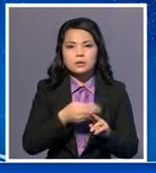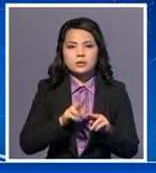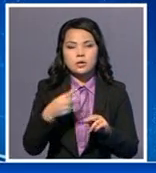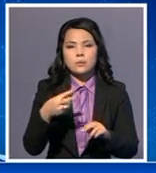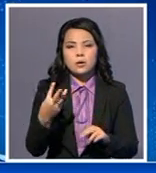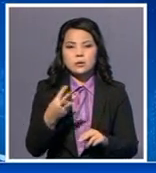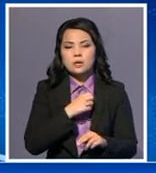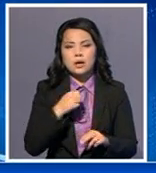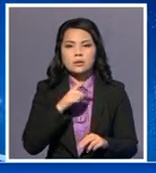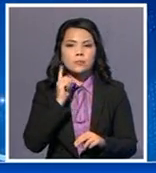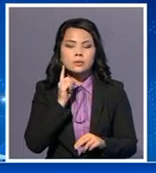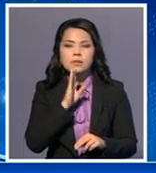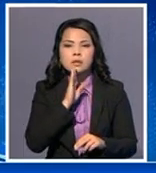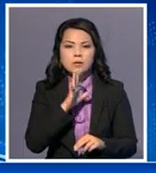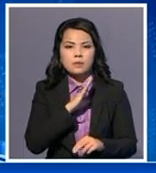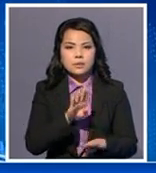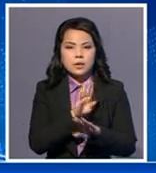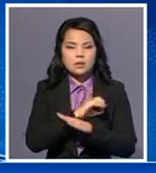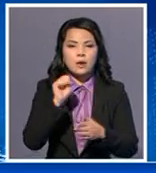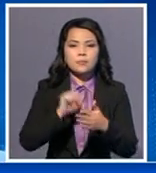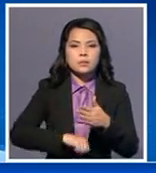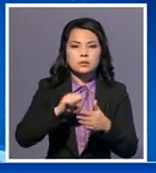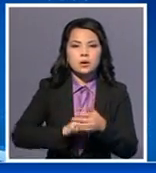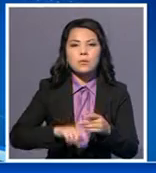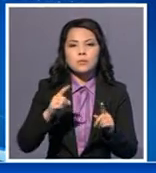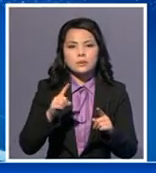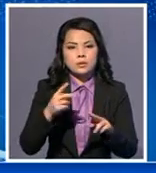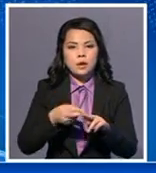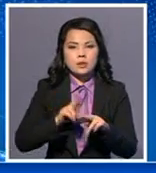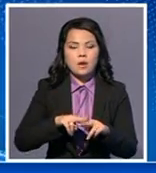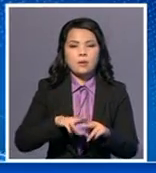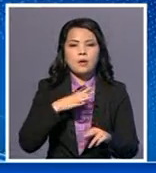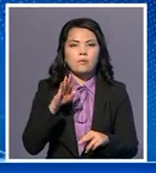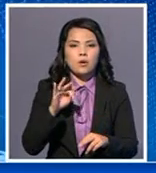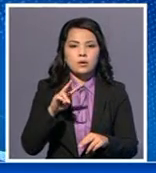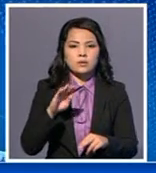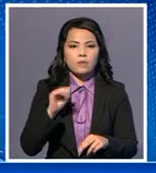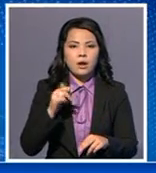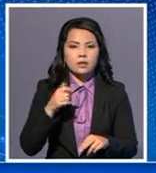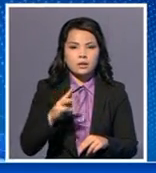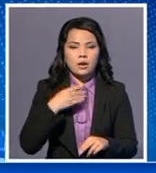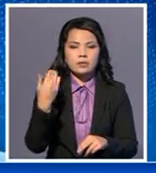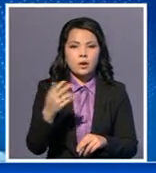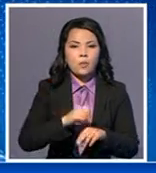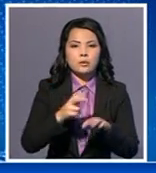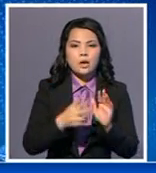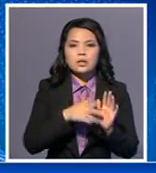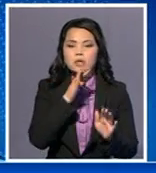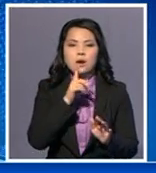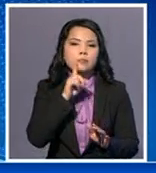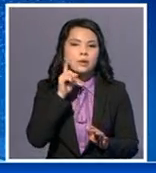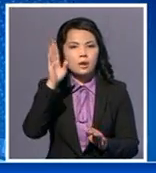жасар бойжеткен. Ал жол апатына себепкер болуы мүмкін деп болжанып отырған Volkswagen Touareg көлігінің рөлінде болған 18 жасар